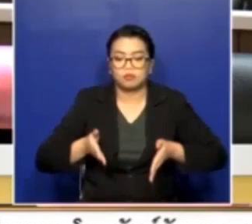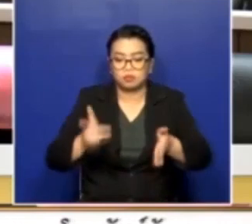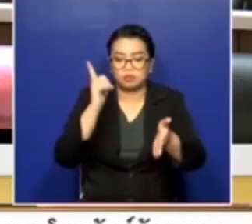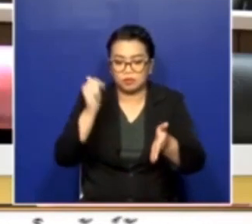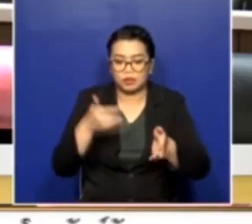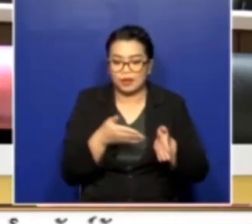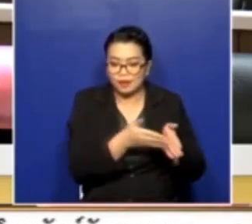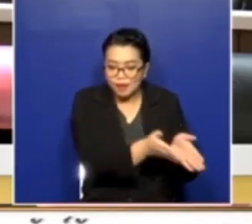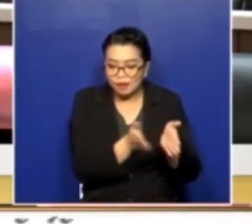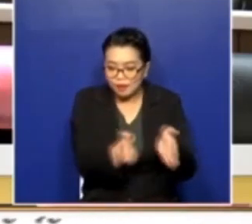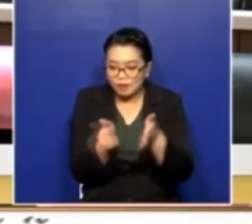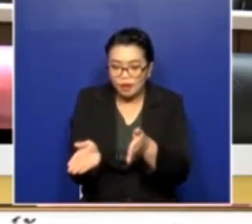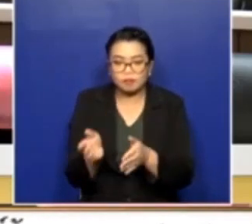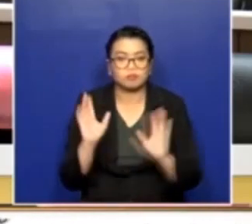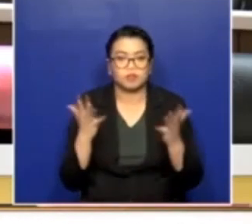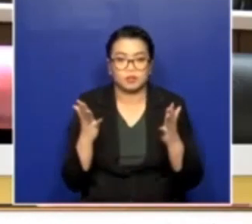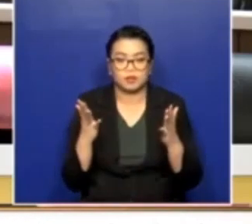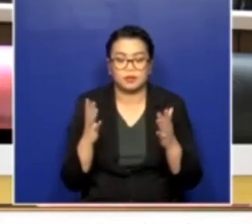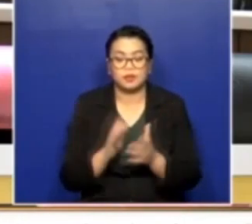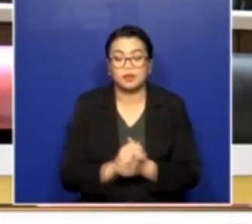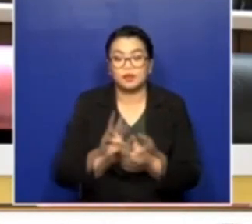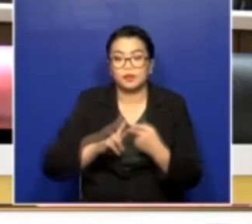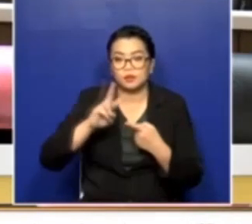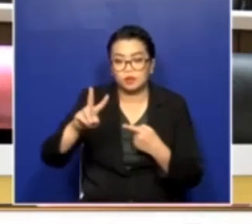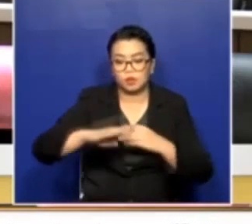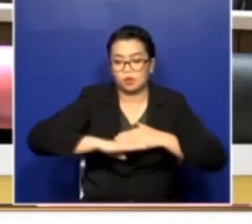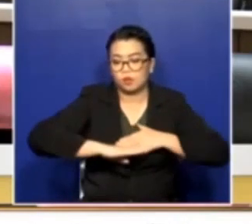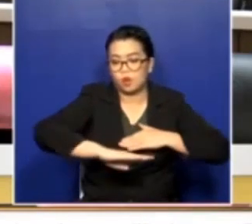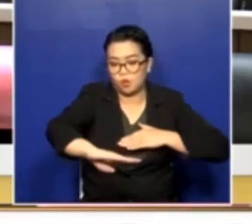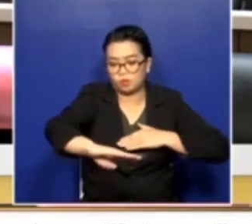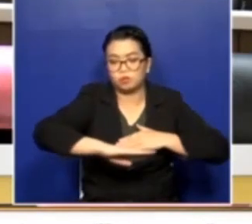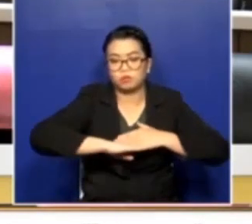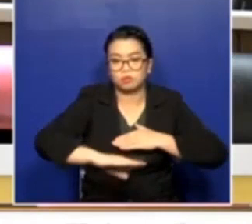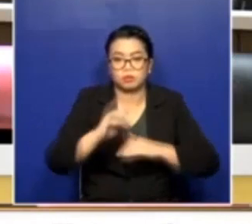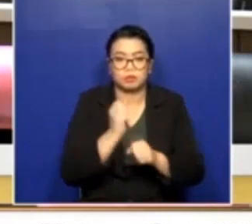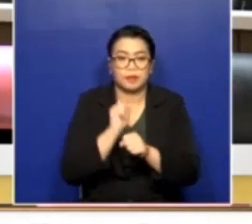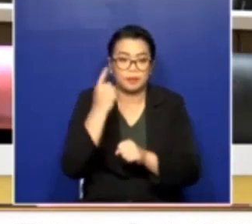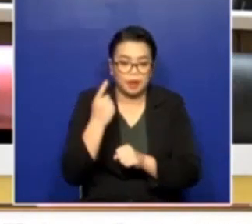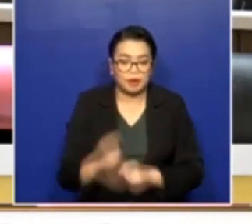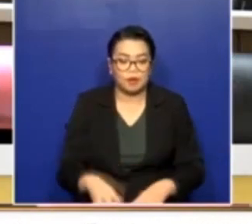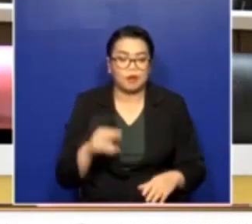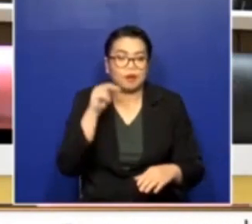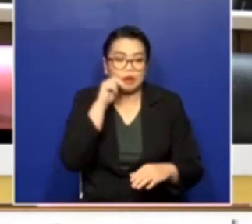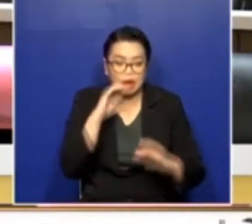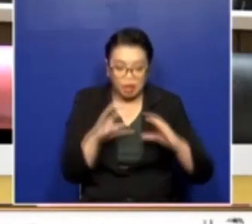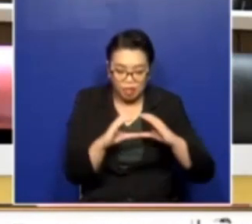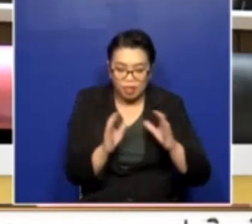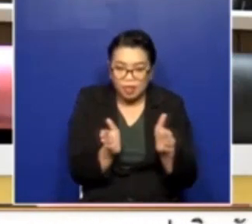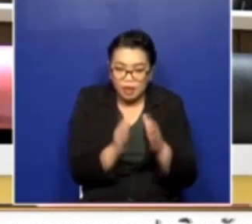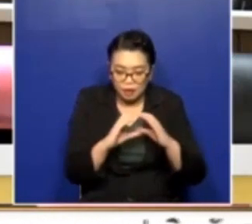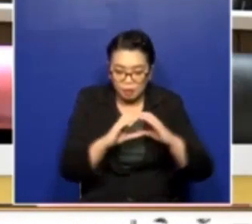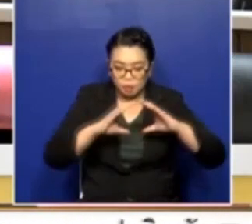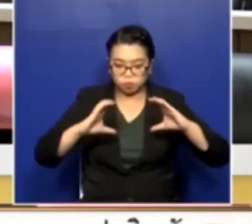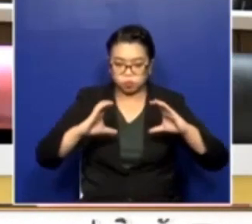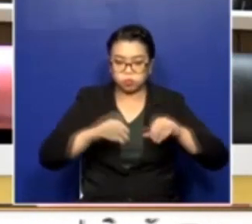แยกยังไม่มี 2.2 ขอให้ยกระดับถนนและทําท่อระบายน้ําในหมู่บ้านทวงทอง6ซึ่งมีปัญหาน้ําท่วมขังตลอดเวล